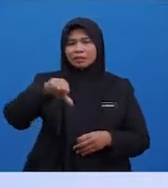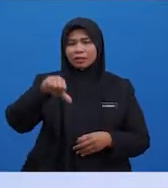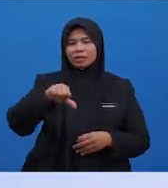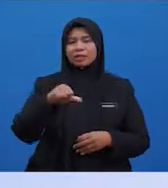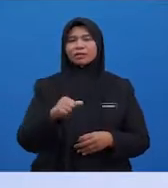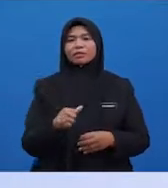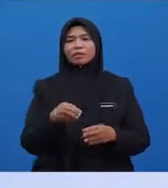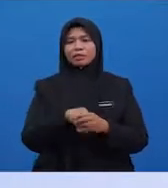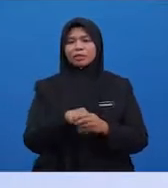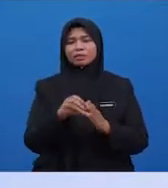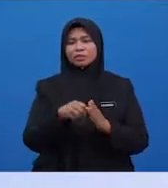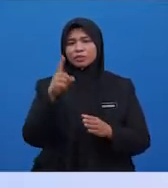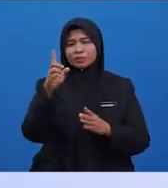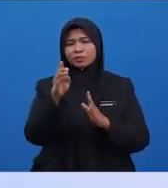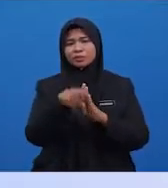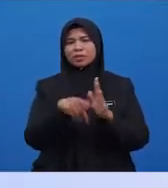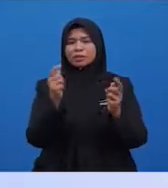dalam sesuatu pertandingan.